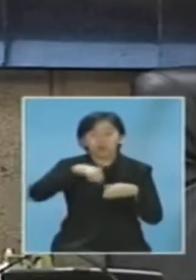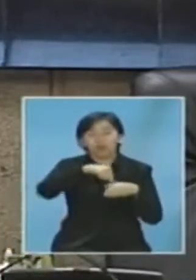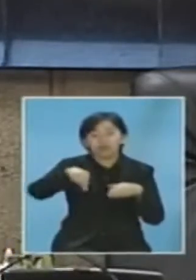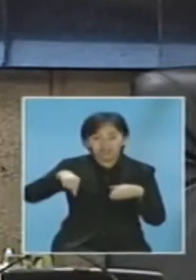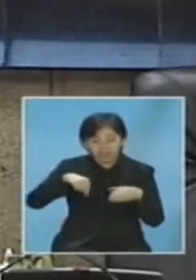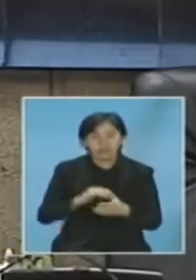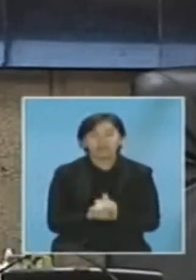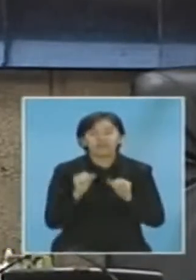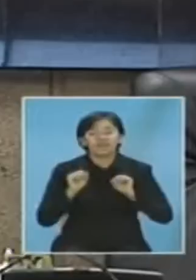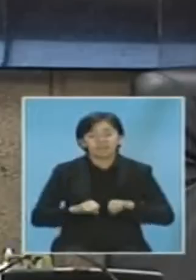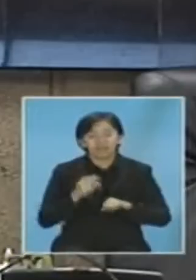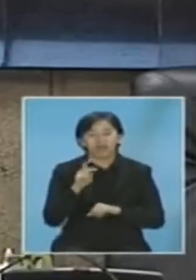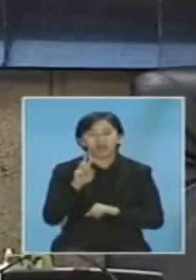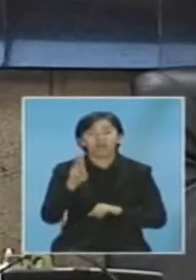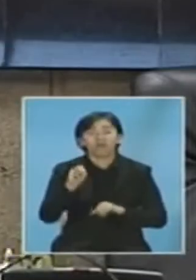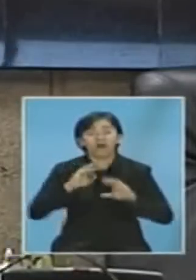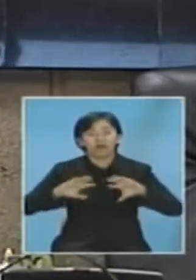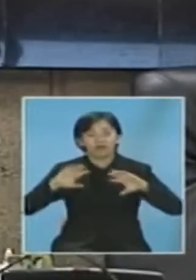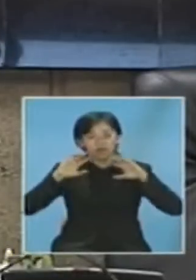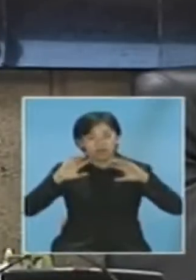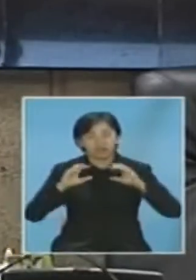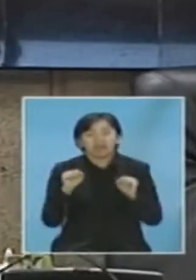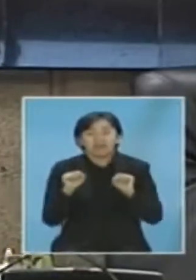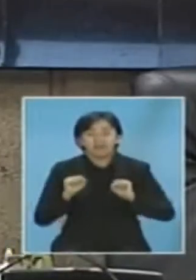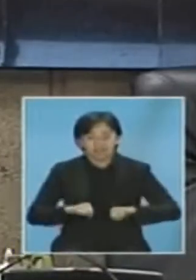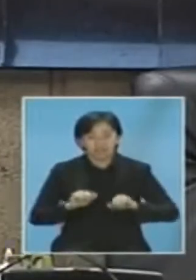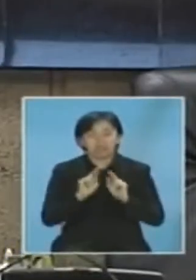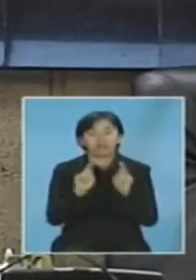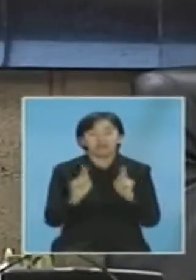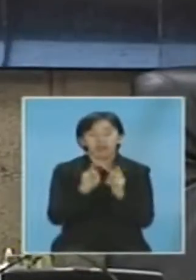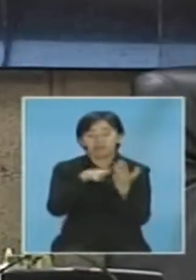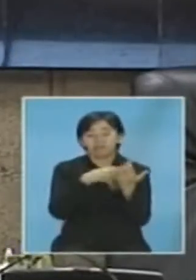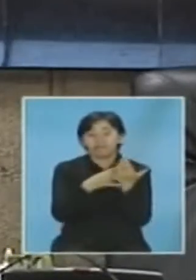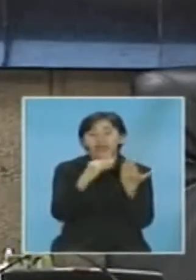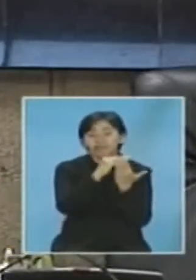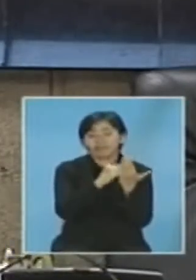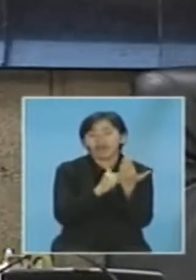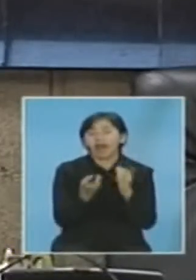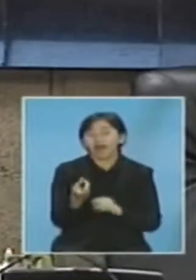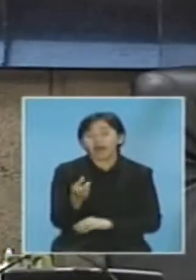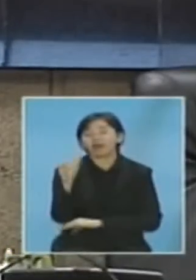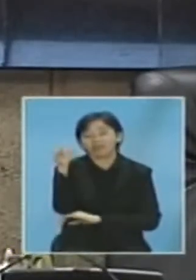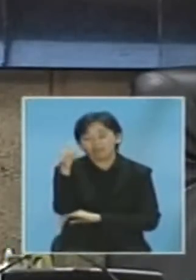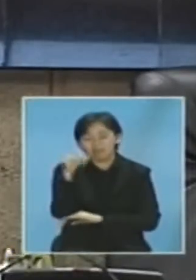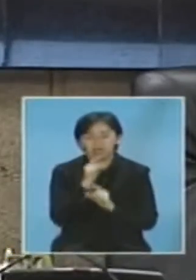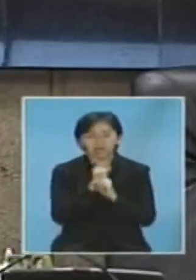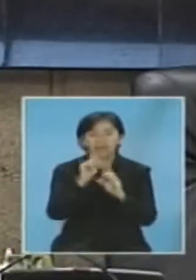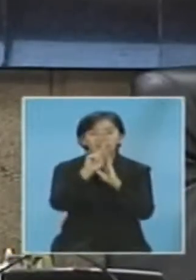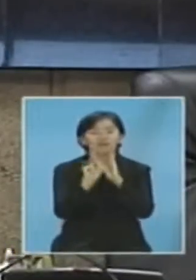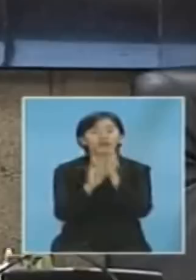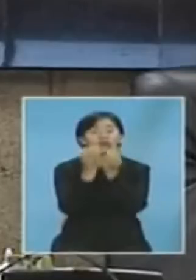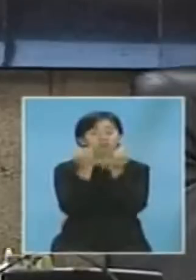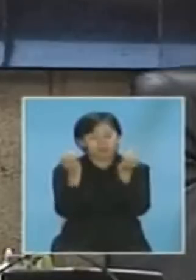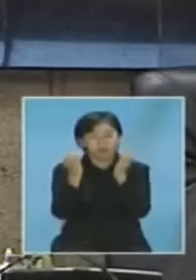โดยมีมติคณะรัฐมนตรีและมติคณะกรรมการนโยบายข้าวแห่งชาติซึ่งเป็นไปตามรัฐธรรมนูญและกฎหม